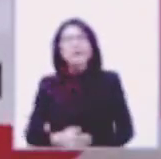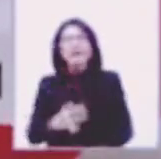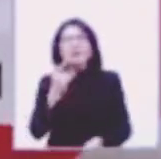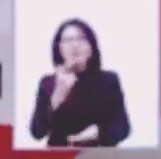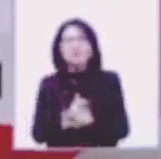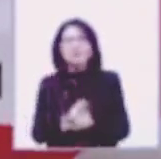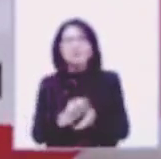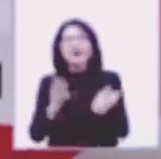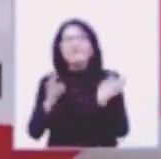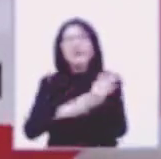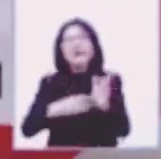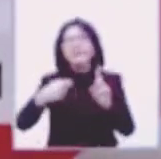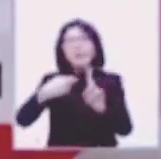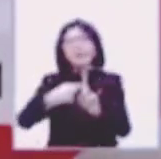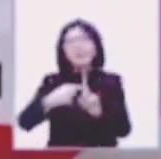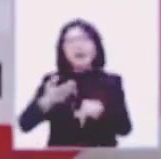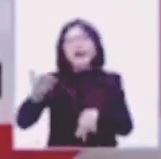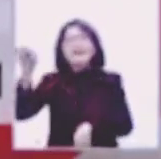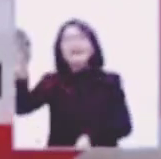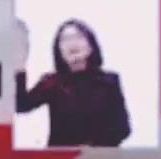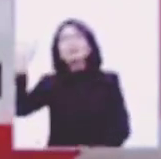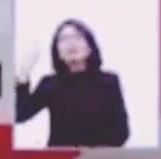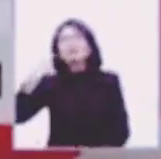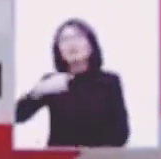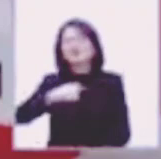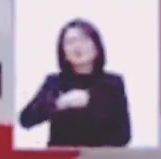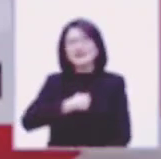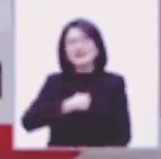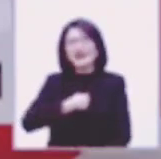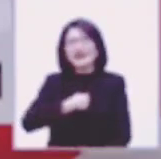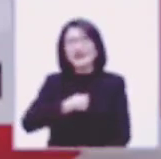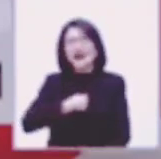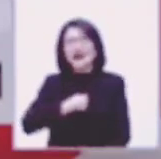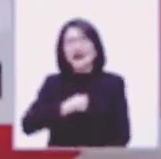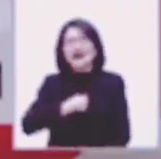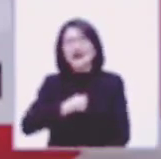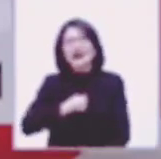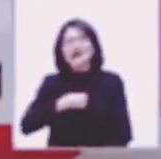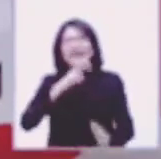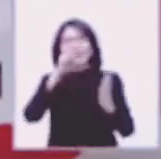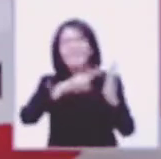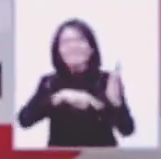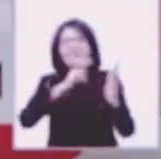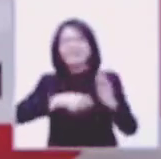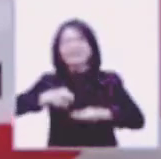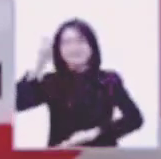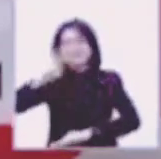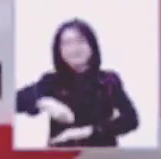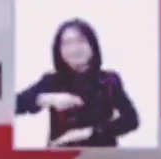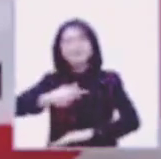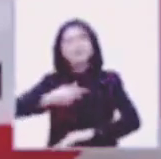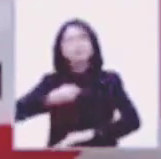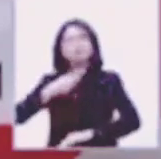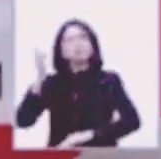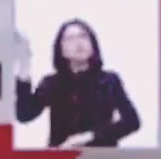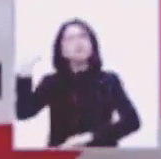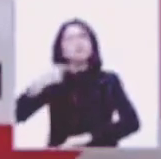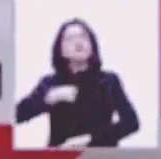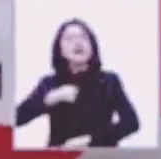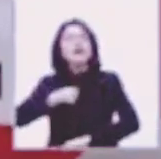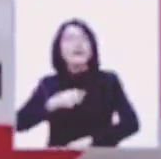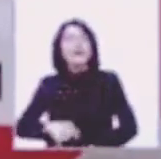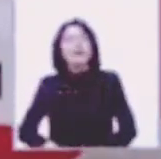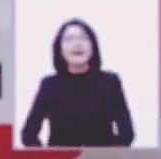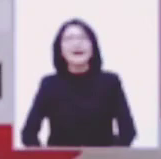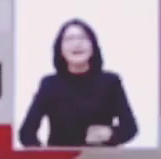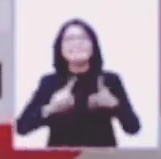Mahkamah Konstitusi yang dulu saya yang membaca vonis itu dan mengetokkan palunya.